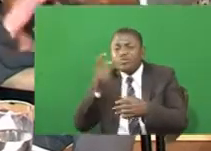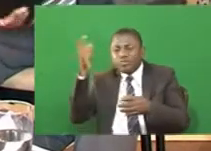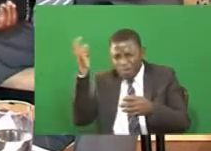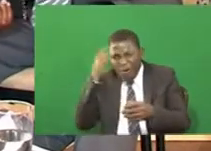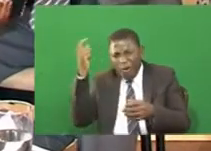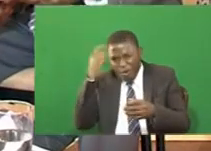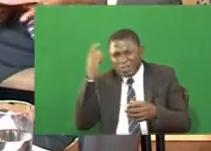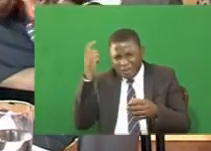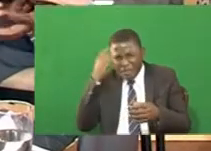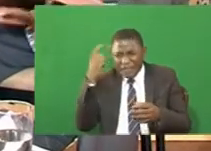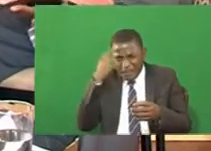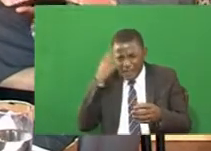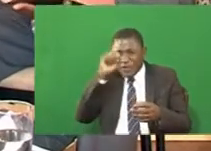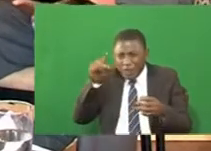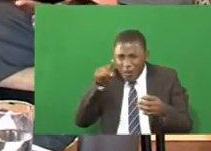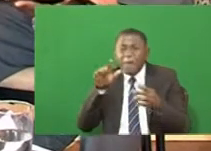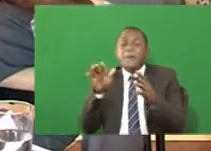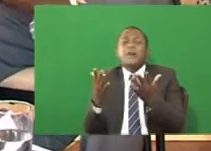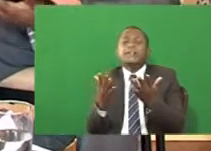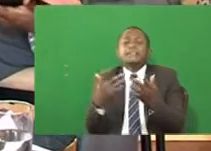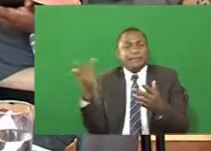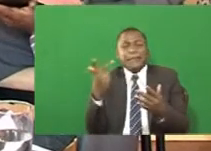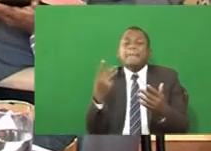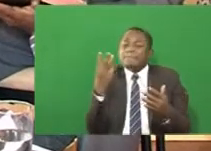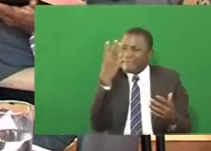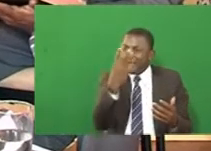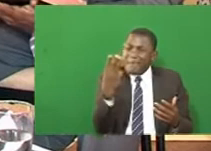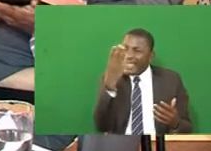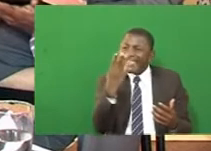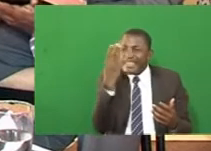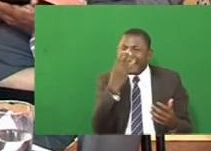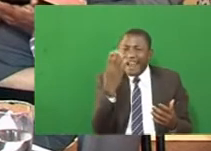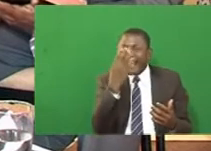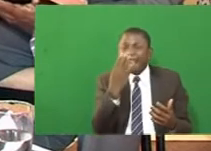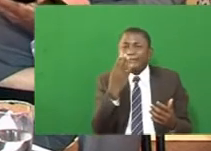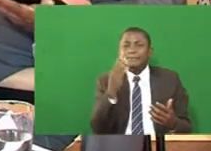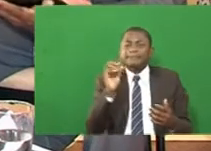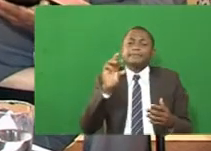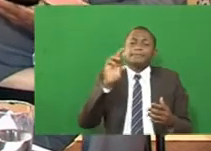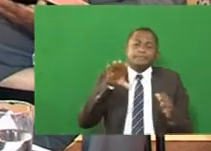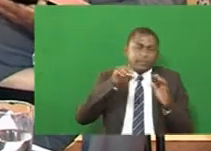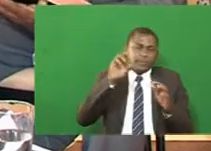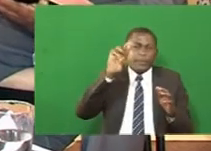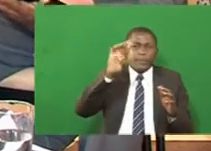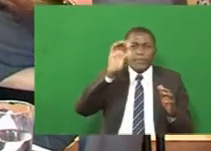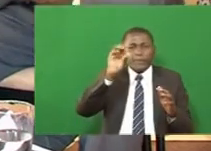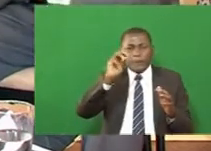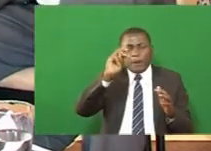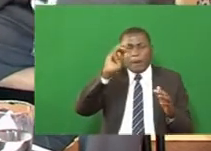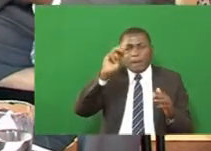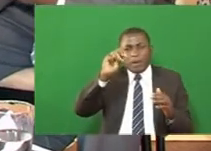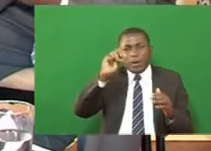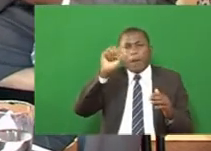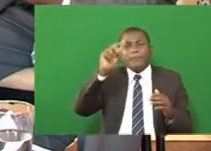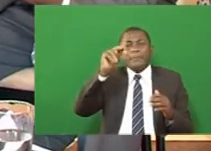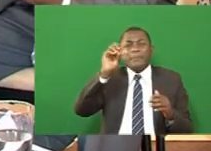Unozama mapaburitsa nenzira yakanaka. Saka inobva ndoinobva yataurwa naPaul manje kuna vaRoma 3:31 manje.